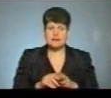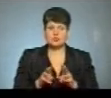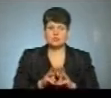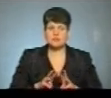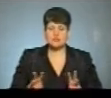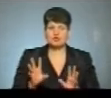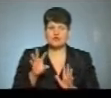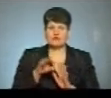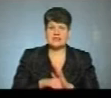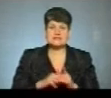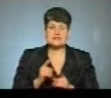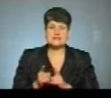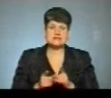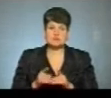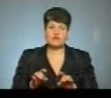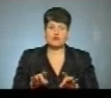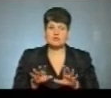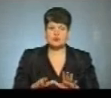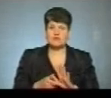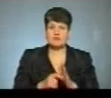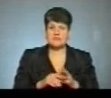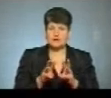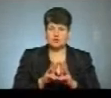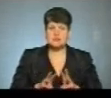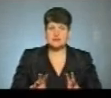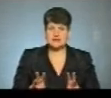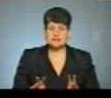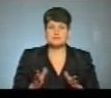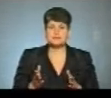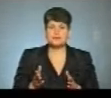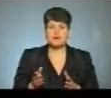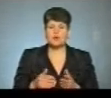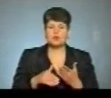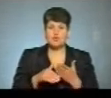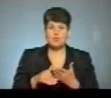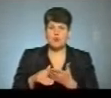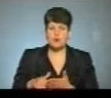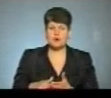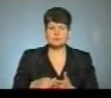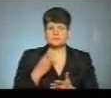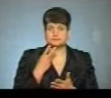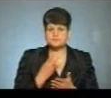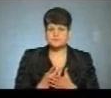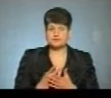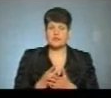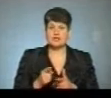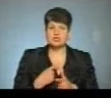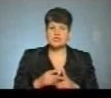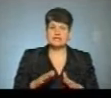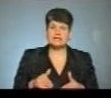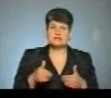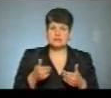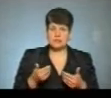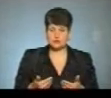щодо внесення змін до постанов Кабінету міністрів, бо деякі допомоги регламентуються чи надаються відповідно